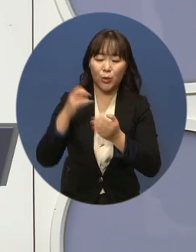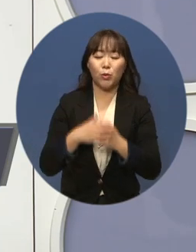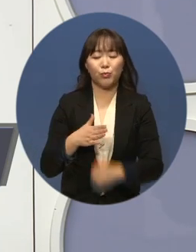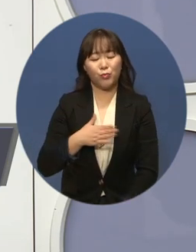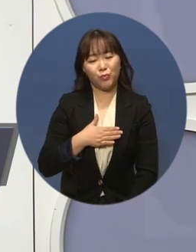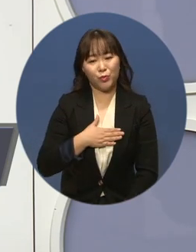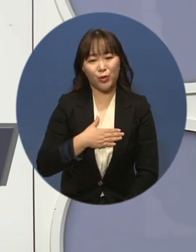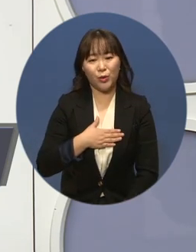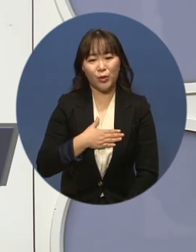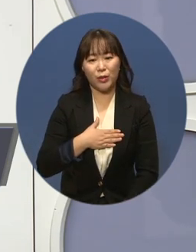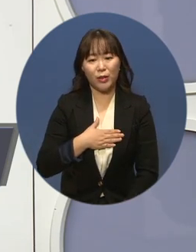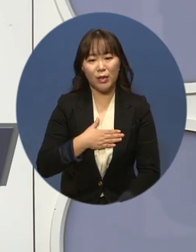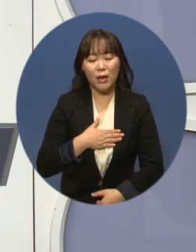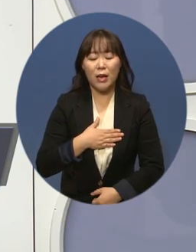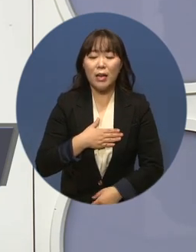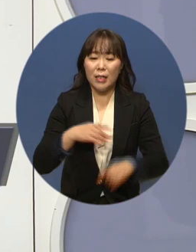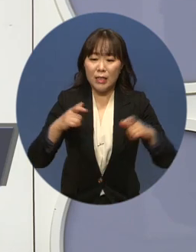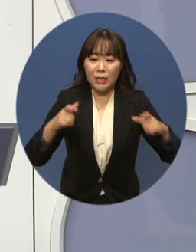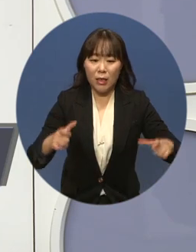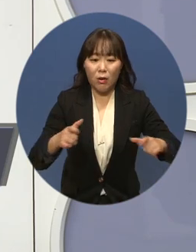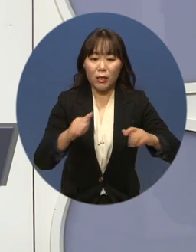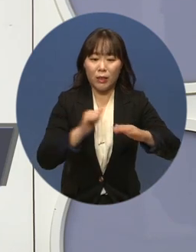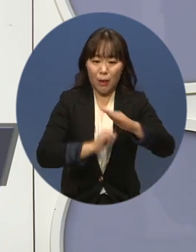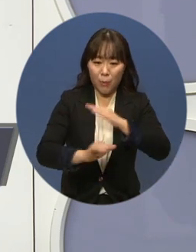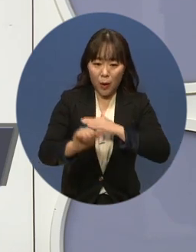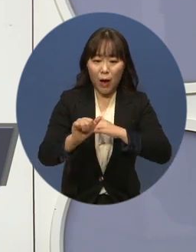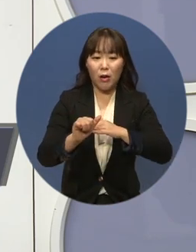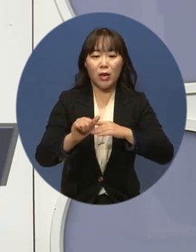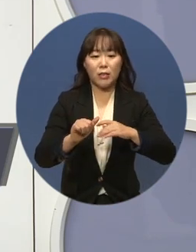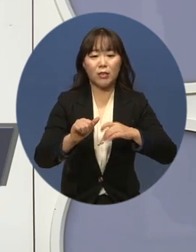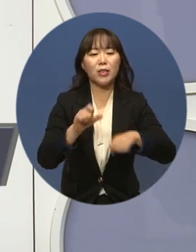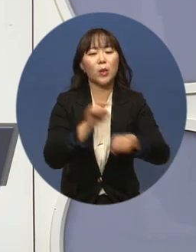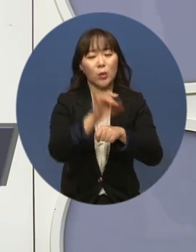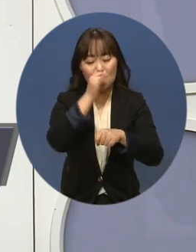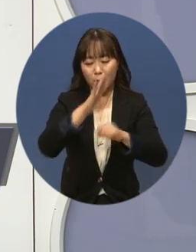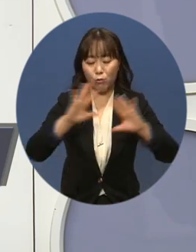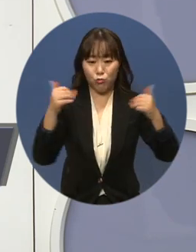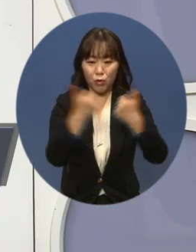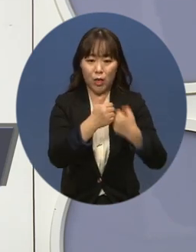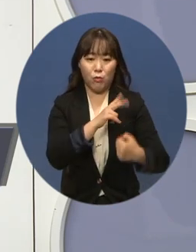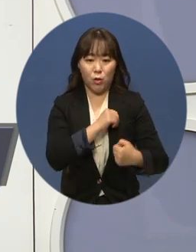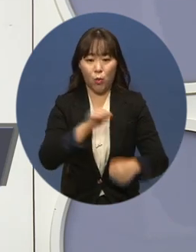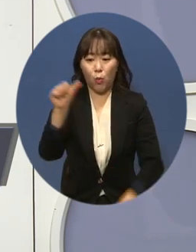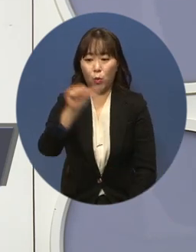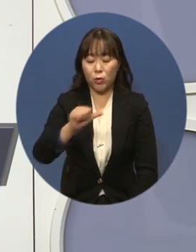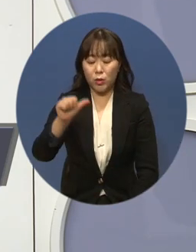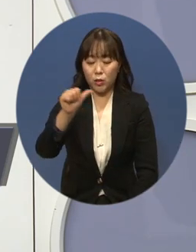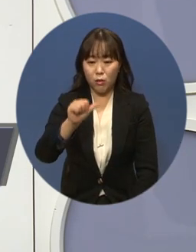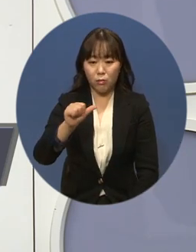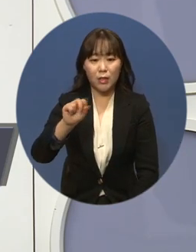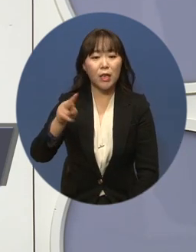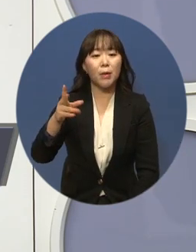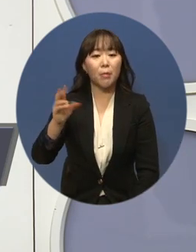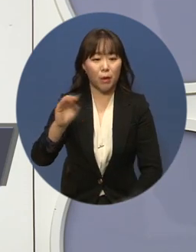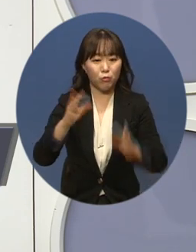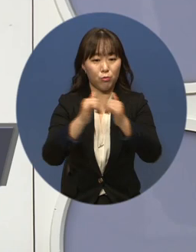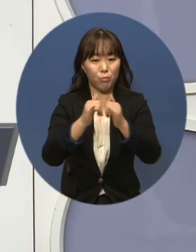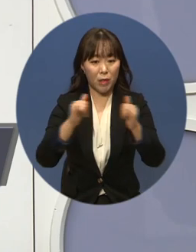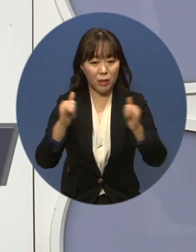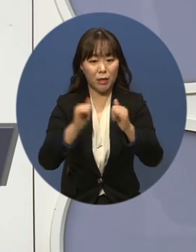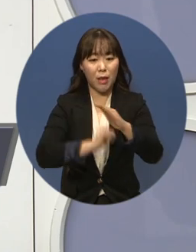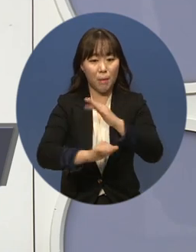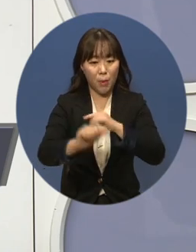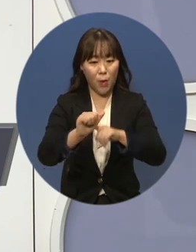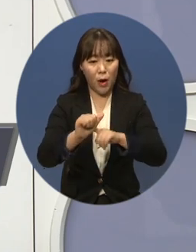저도 이 지역을 대표하는 지역 대표성도 있지만 국회의원은 또 5,200만 전체 국민을 대표하는 국민 대표성이 그렇죠. 더